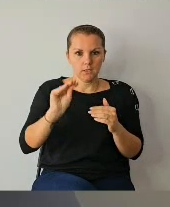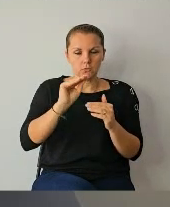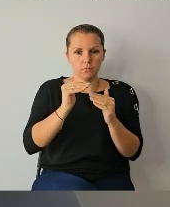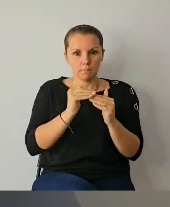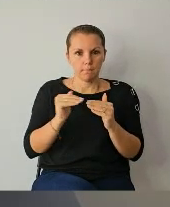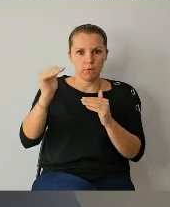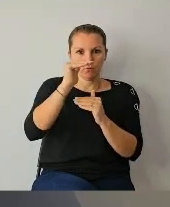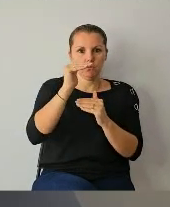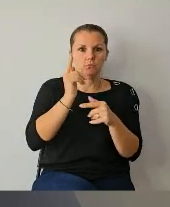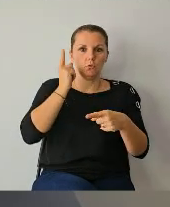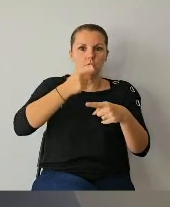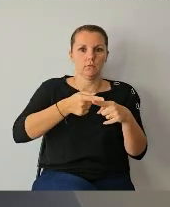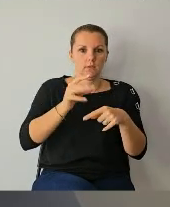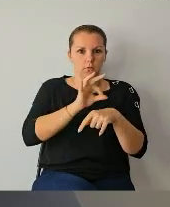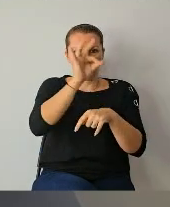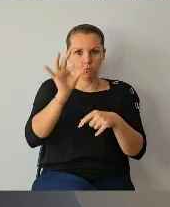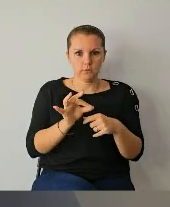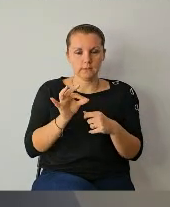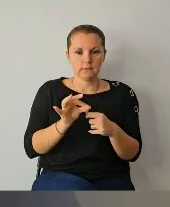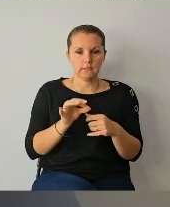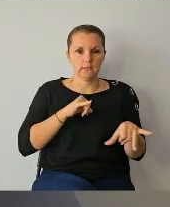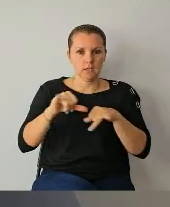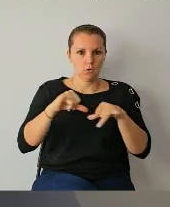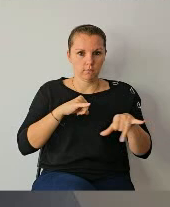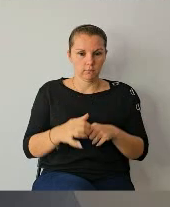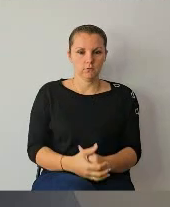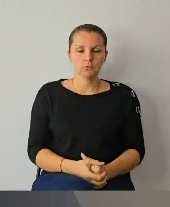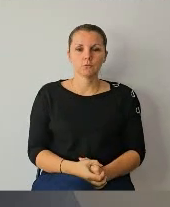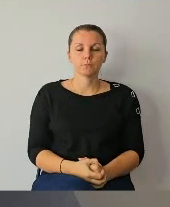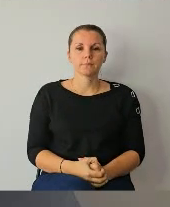funkcyjny, kierowniczy.